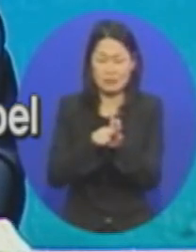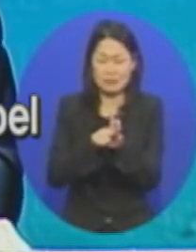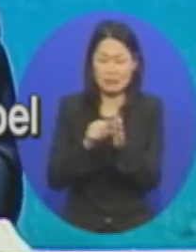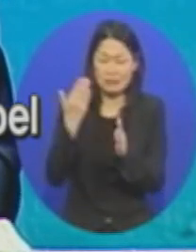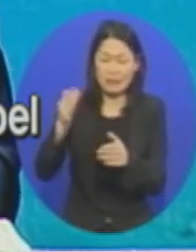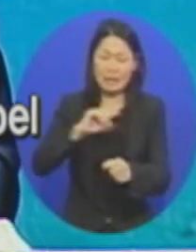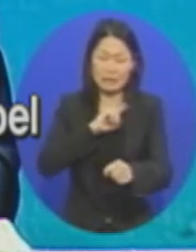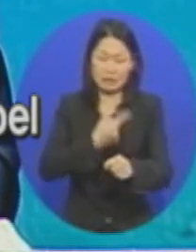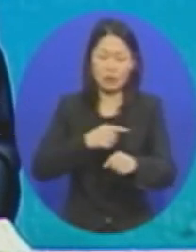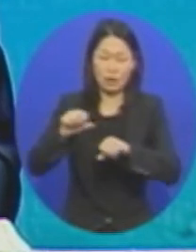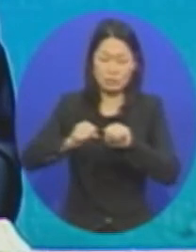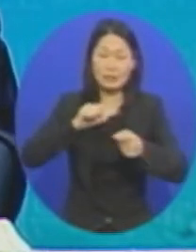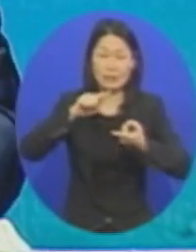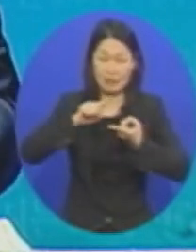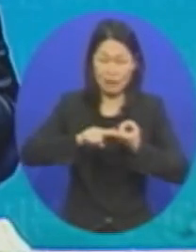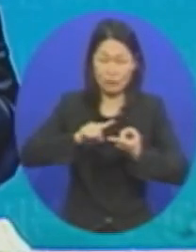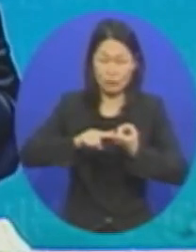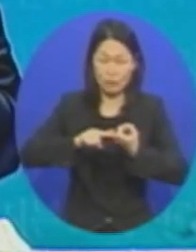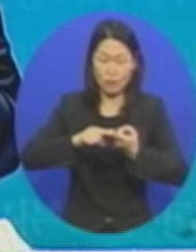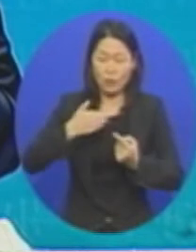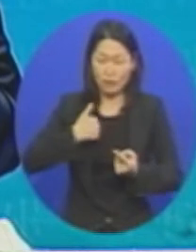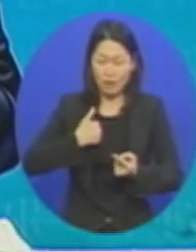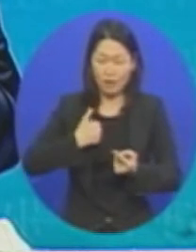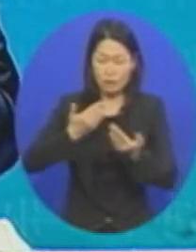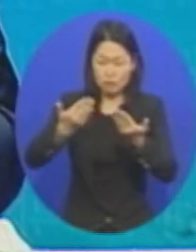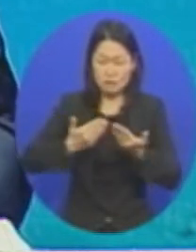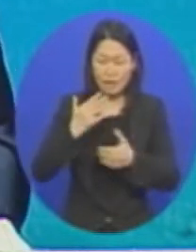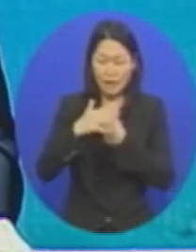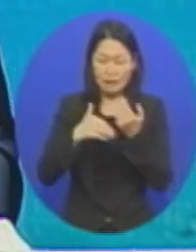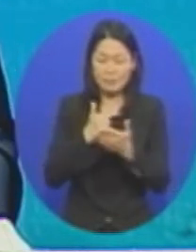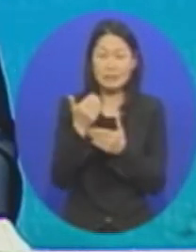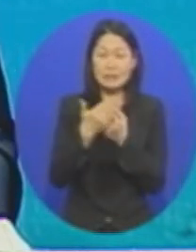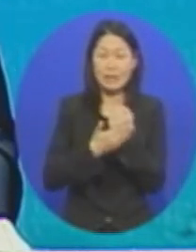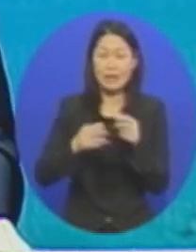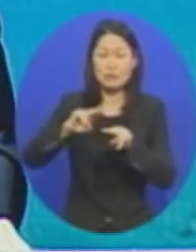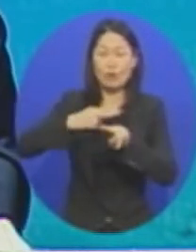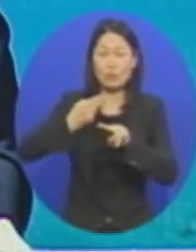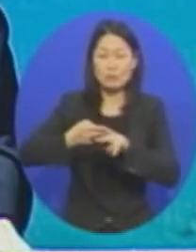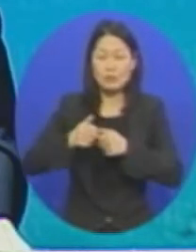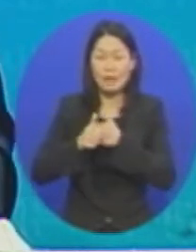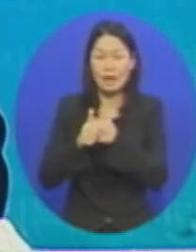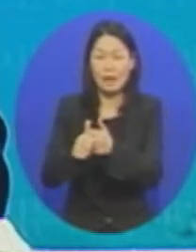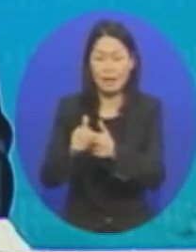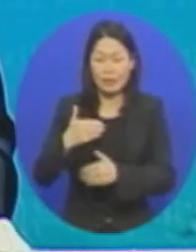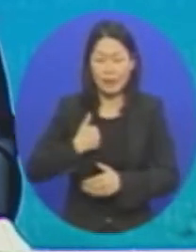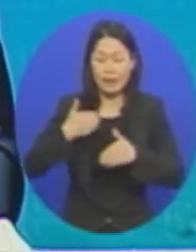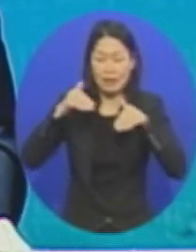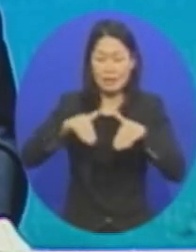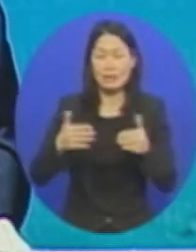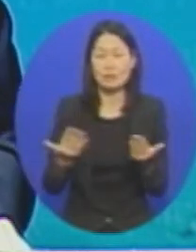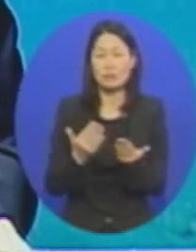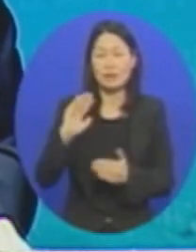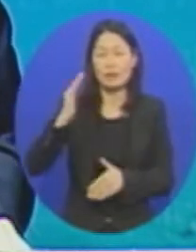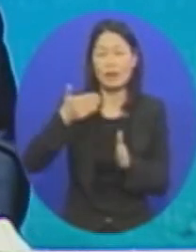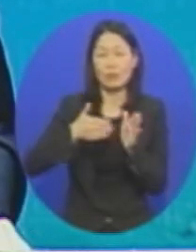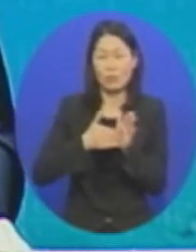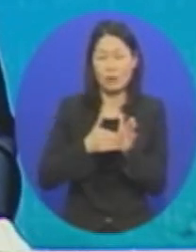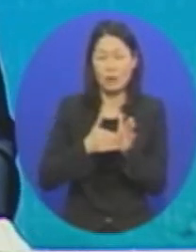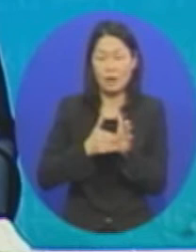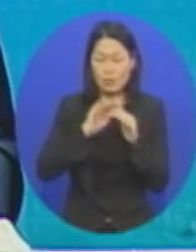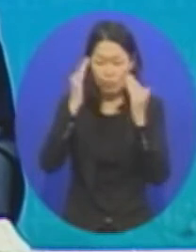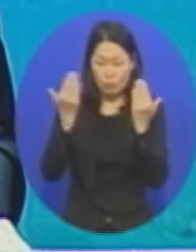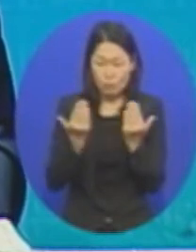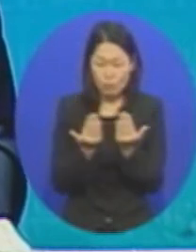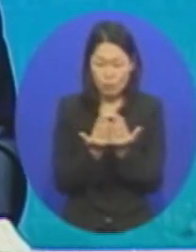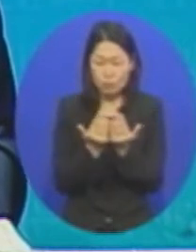역사하시는 대로 내게 주신 하나님의 은혜의 선물을 따라 내가 일꾼이 되었노라 모든 성도 중에